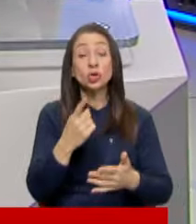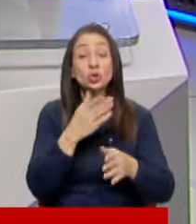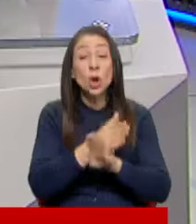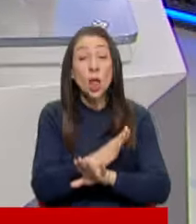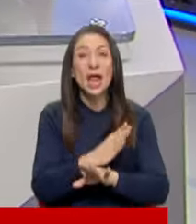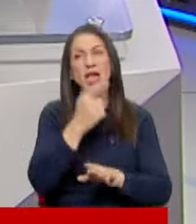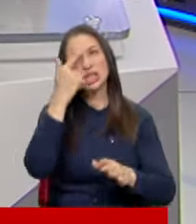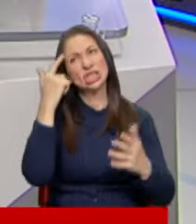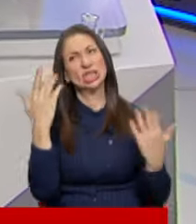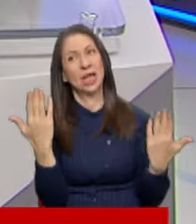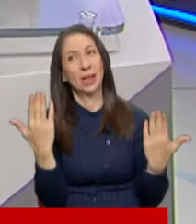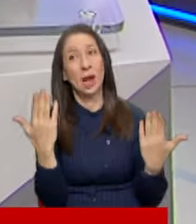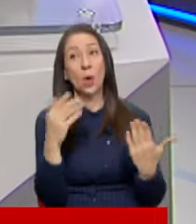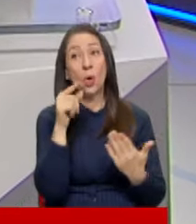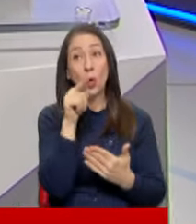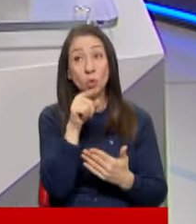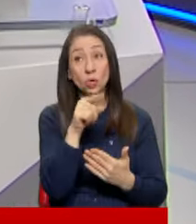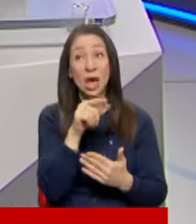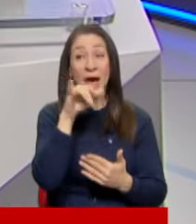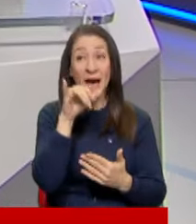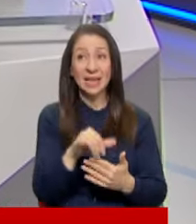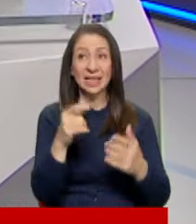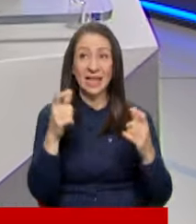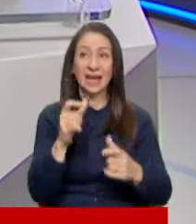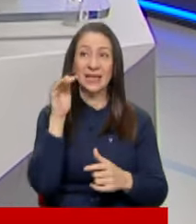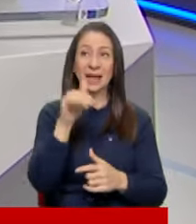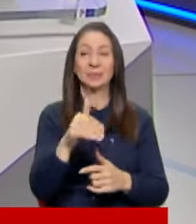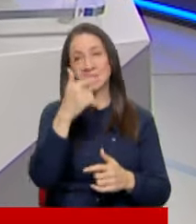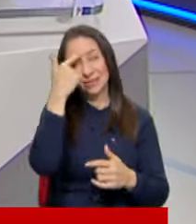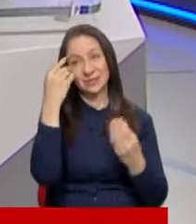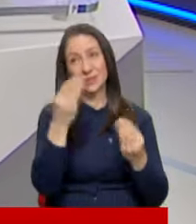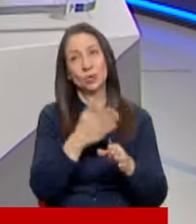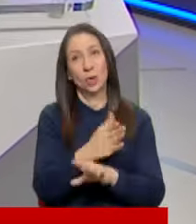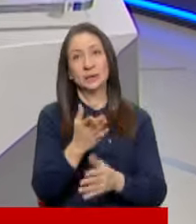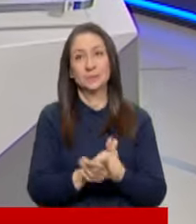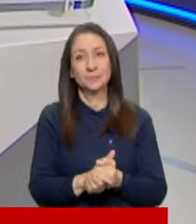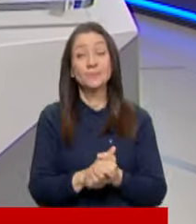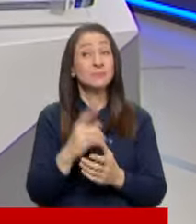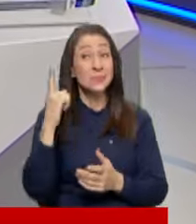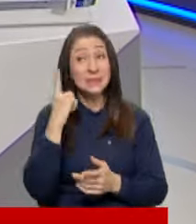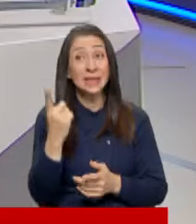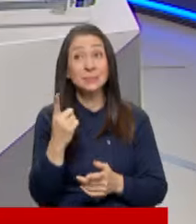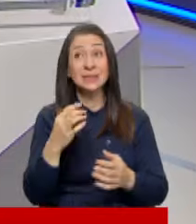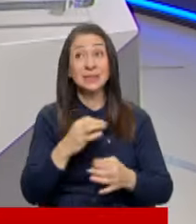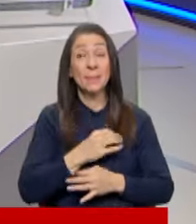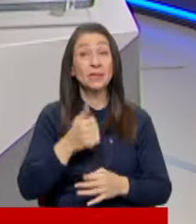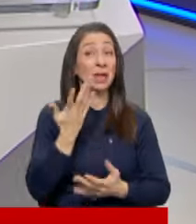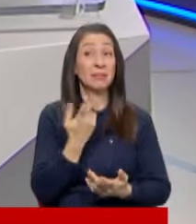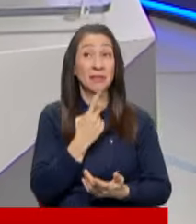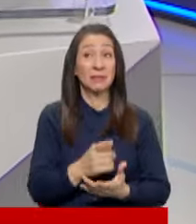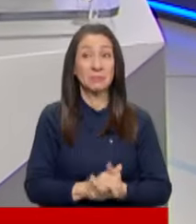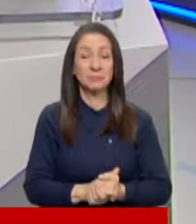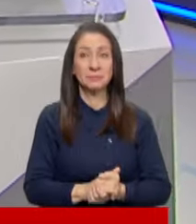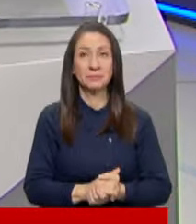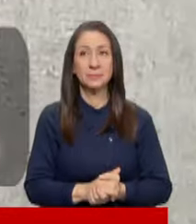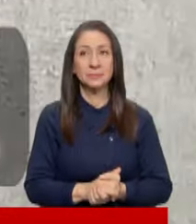doğrular in İnşallah onun hak ettiği yerlere gelmesini sağlayacak doğrulardır dinleyelim Sayın Başkan neler